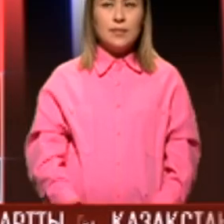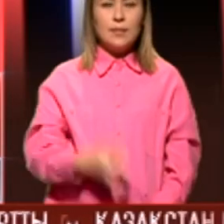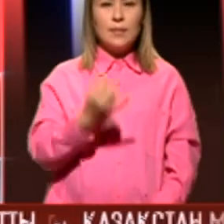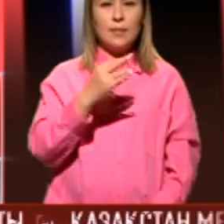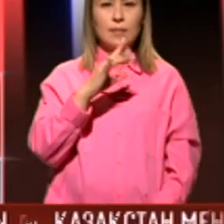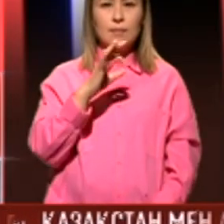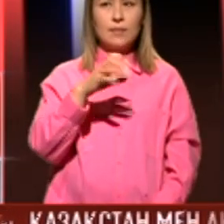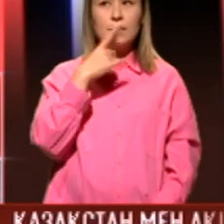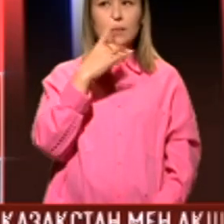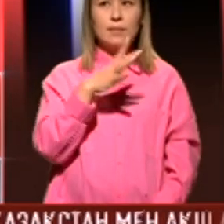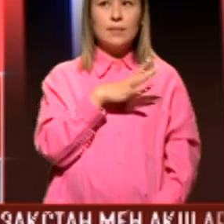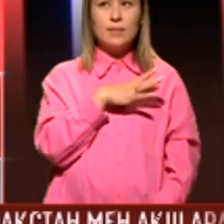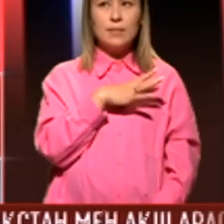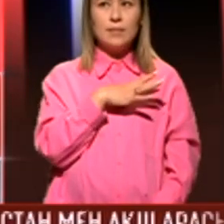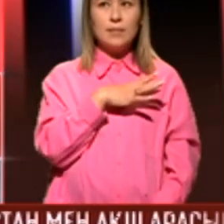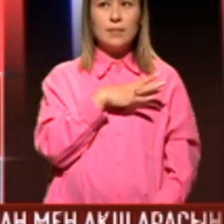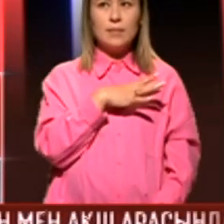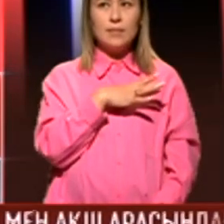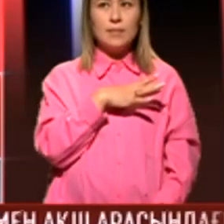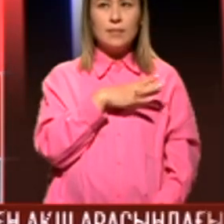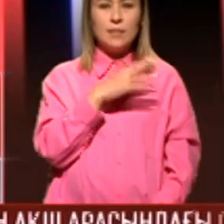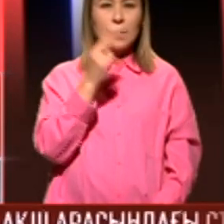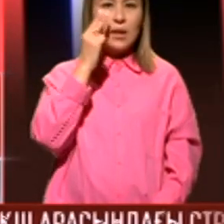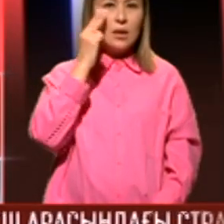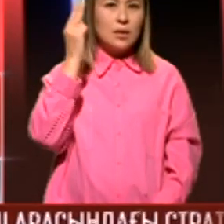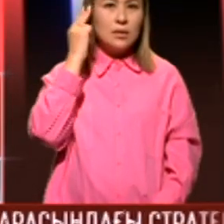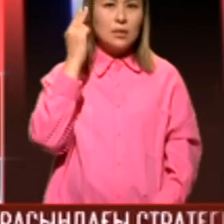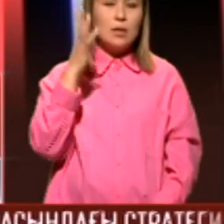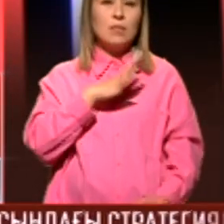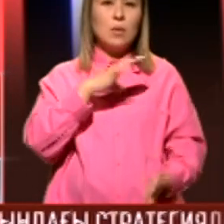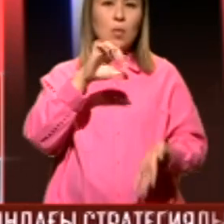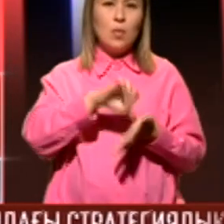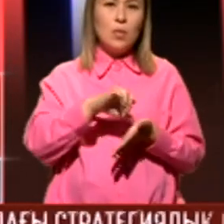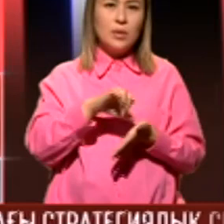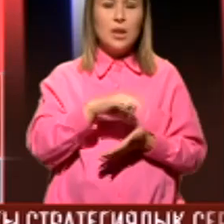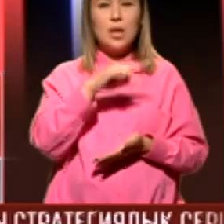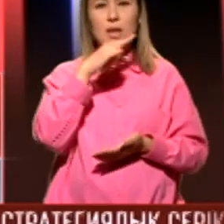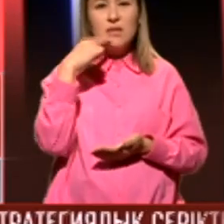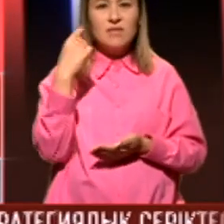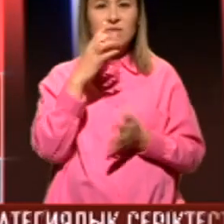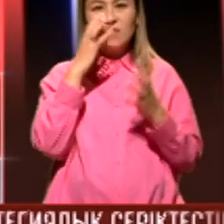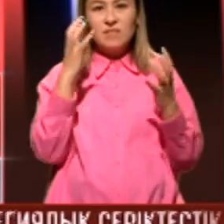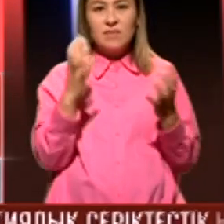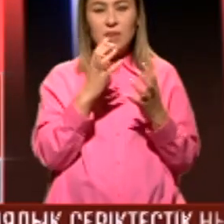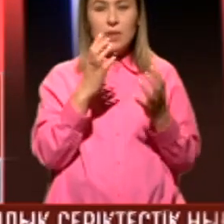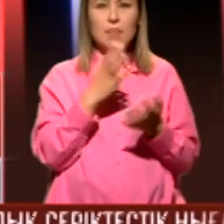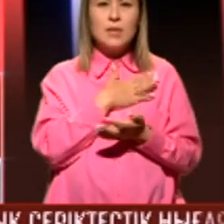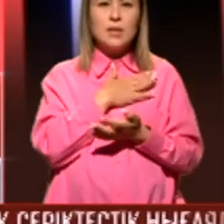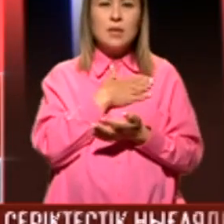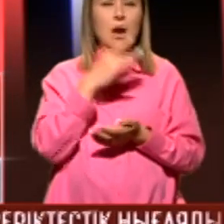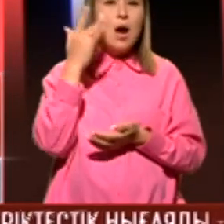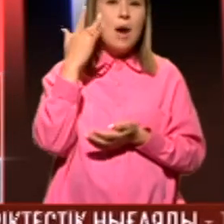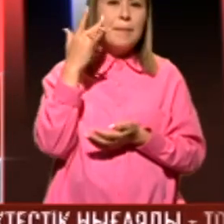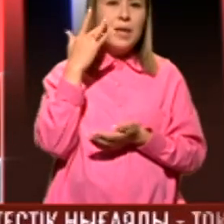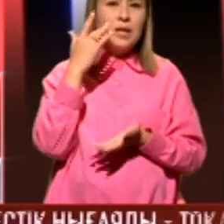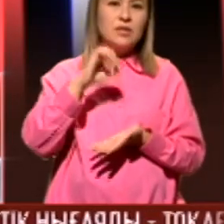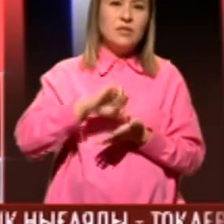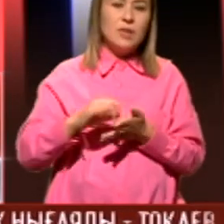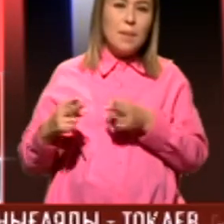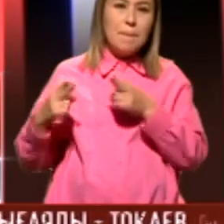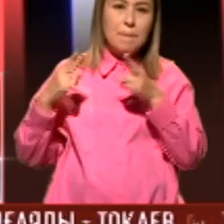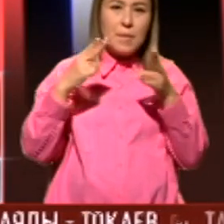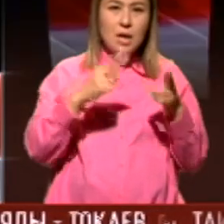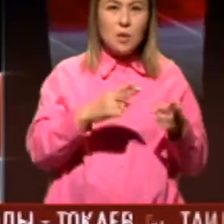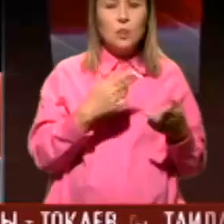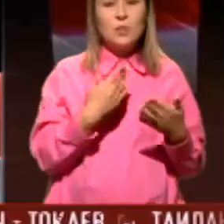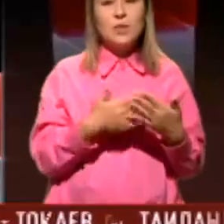айтты, бұл осы жаңа Қытайдың инвестицияның құйылуы, Ресейдің ықпалды сақтап қалуына тырысуы, біздің жаңа Америка Құрама Штаттарына баруымыз